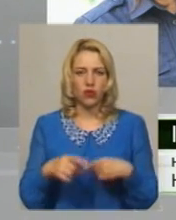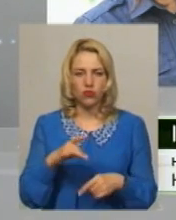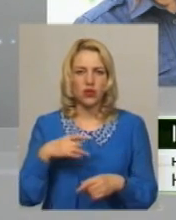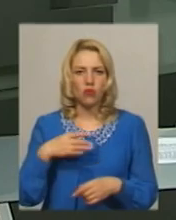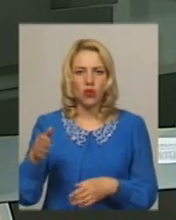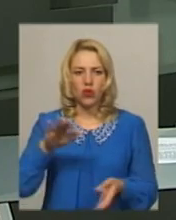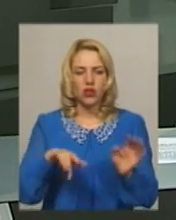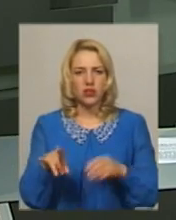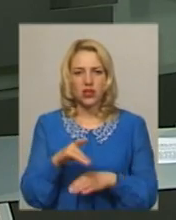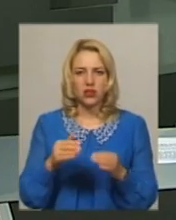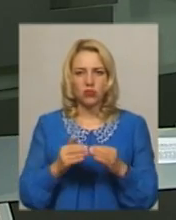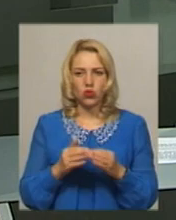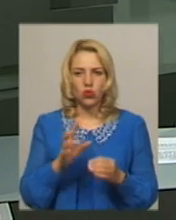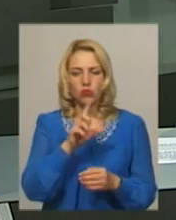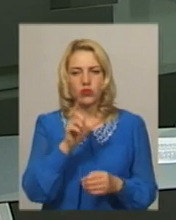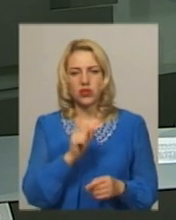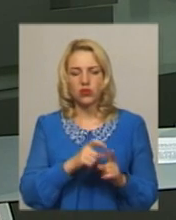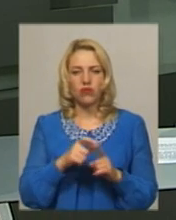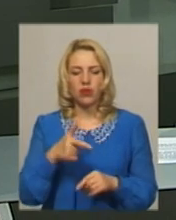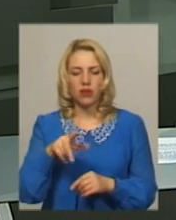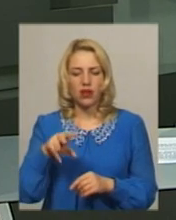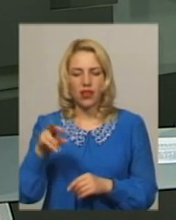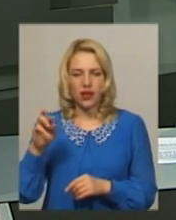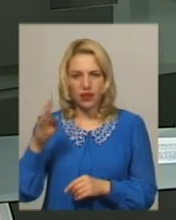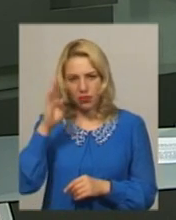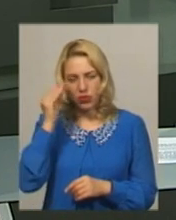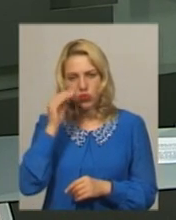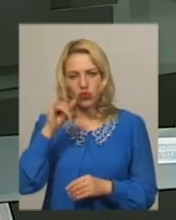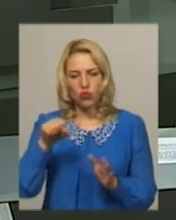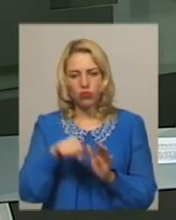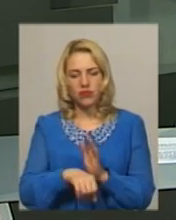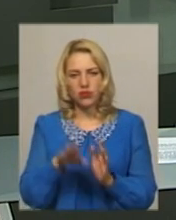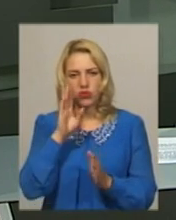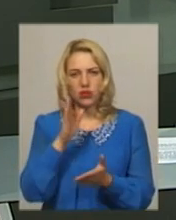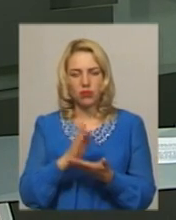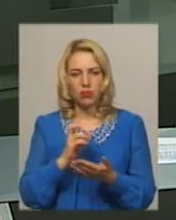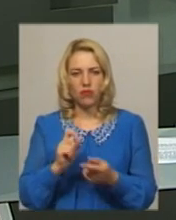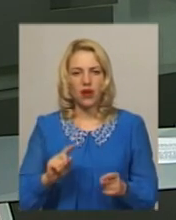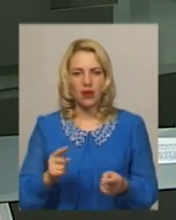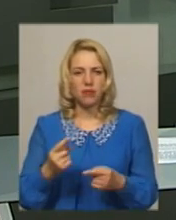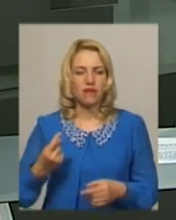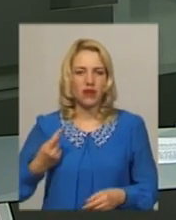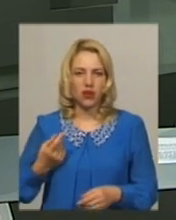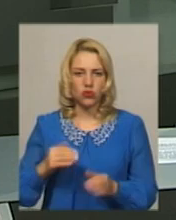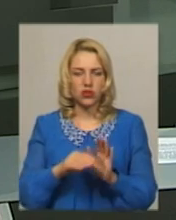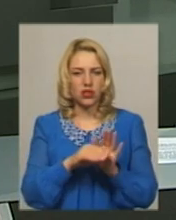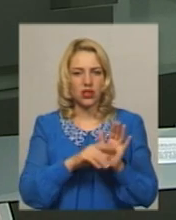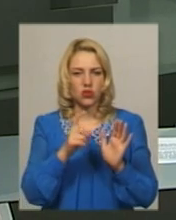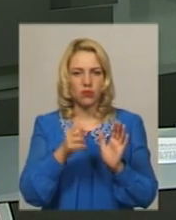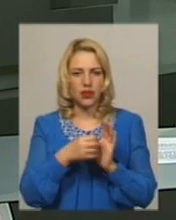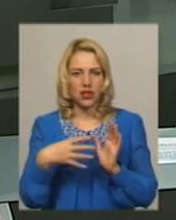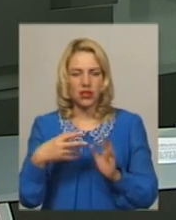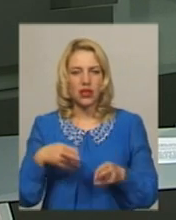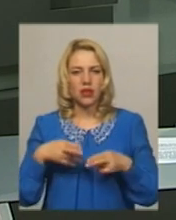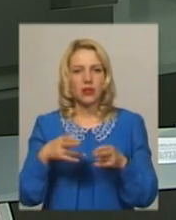район. За словами Інни Глеги, підозрюваний у вбивстві нині перебуває під вартою. За статтею 115